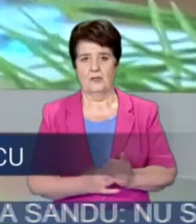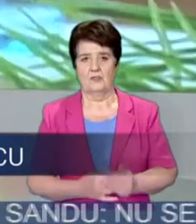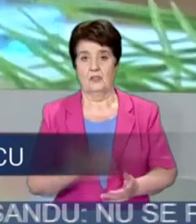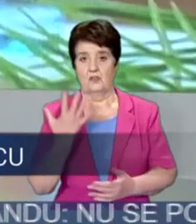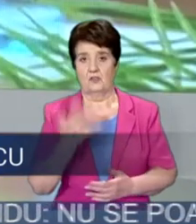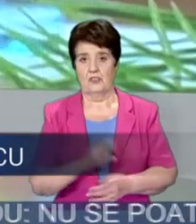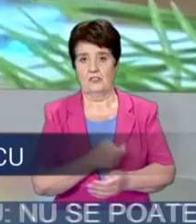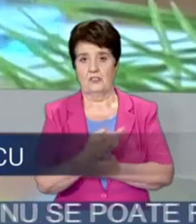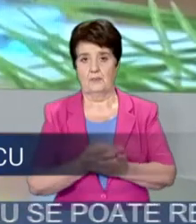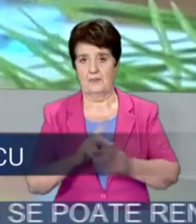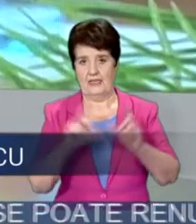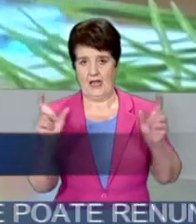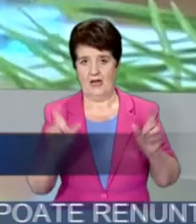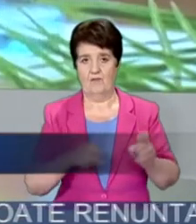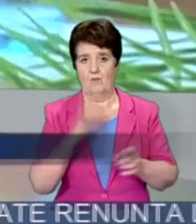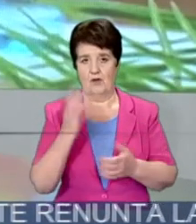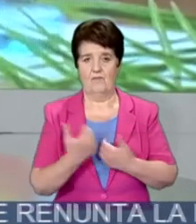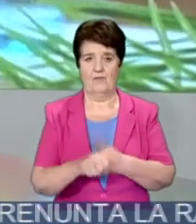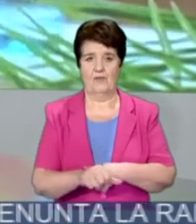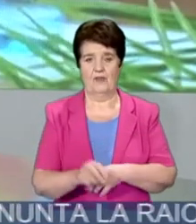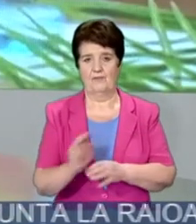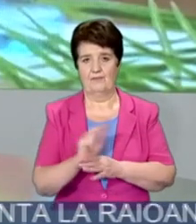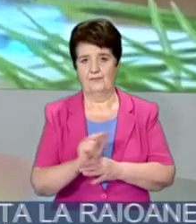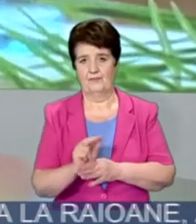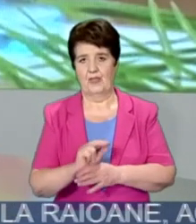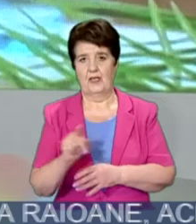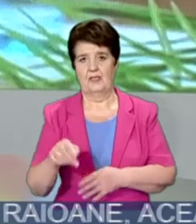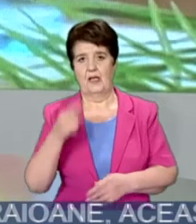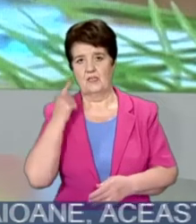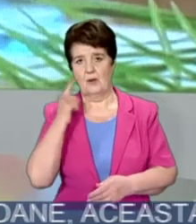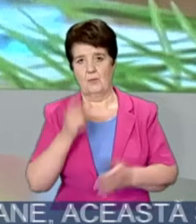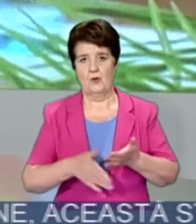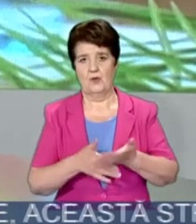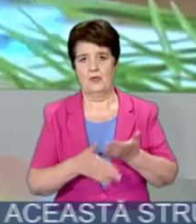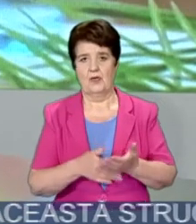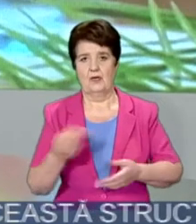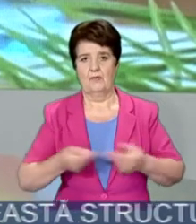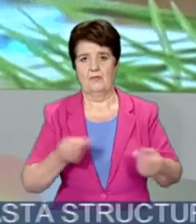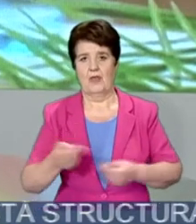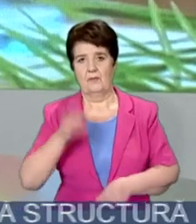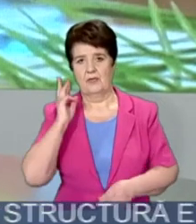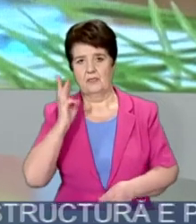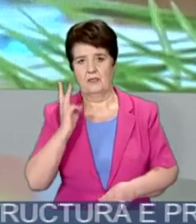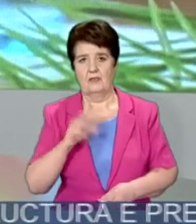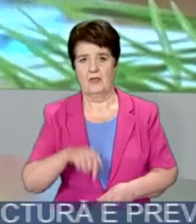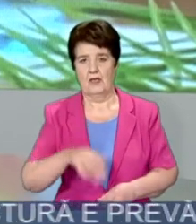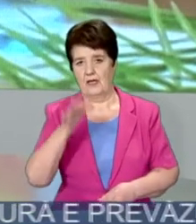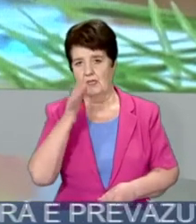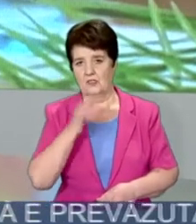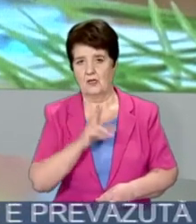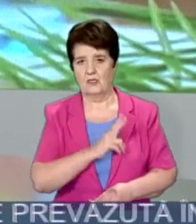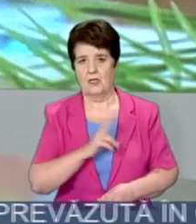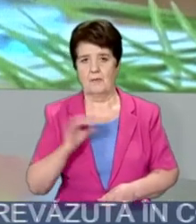5 spitale din țară vor fi modernizate cu sprijinul Japoniei. Un acord în acest sens a fost semnat de către ambasadorul nipon la Chișinău,